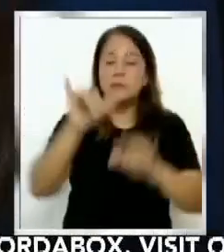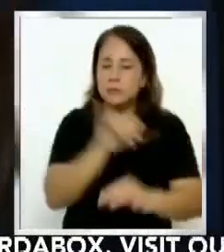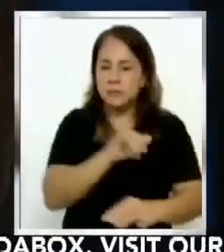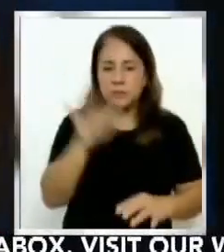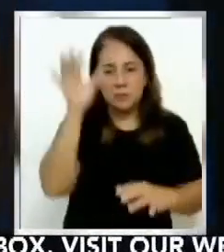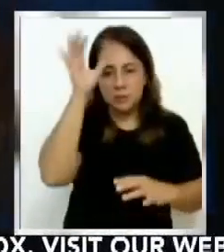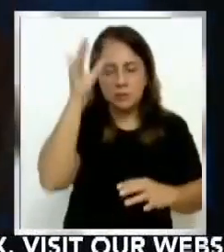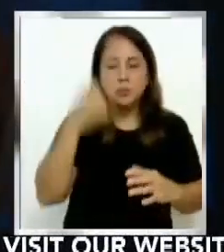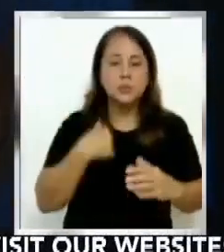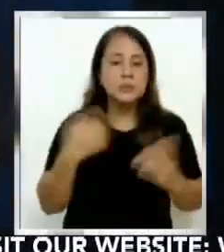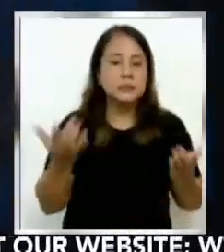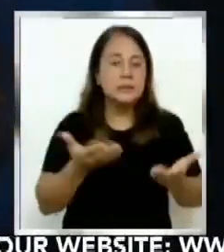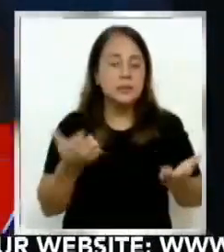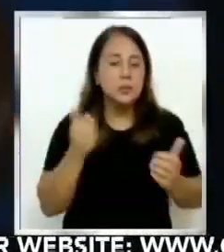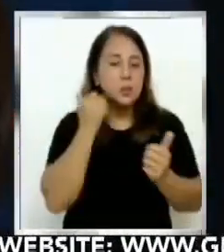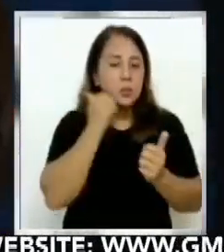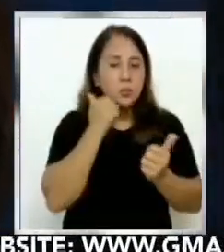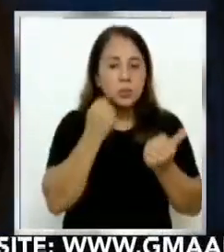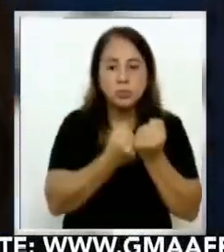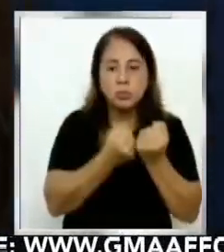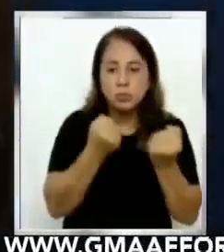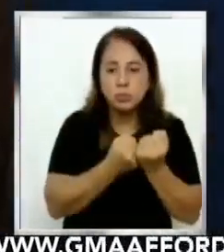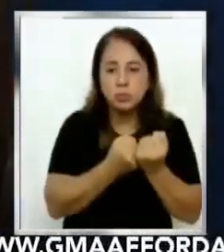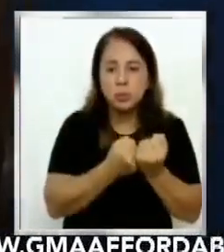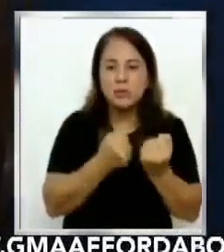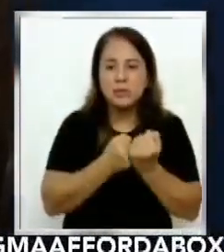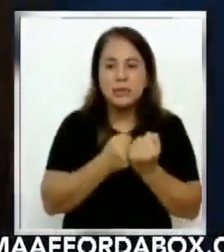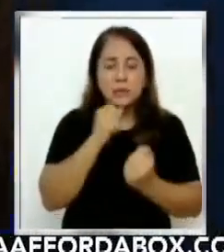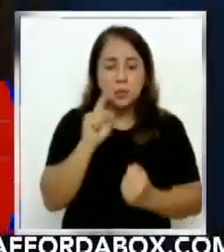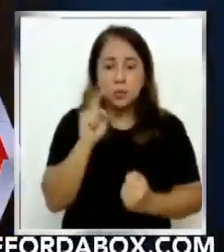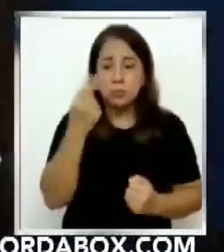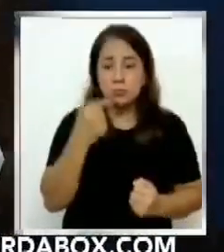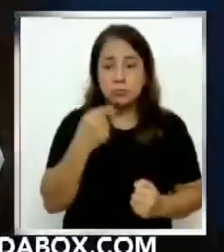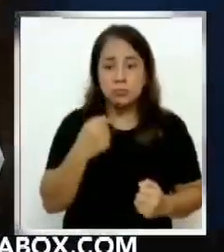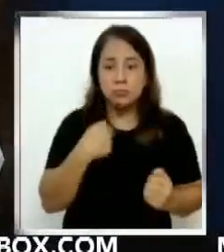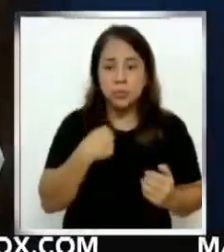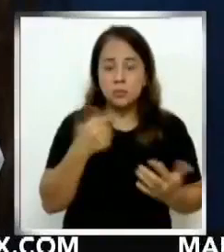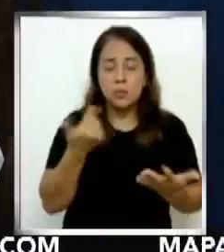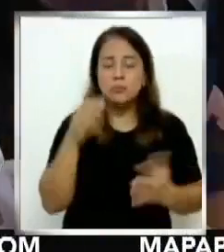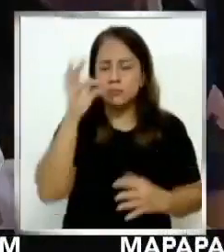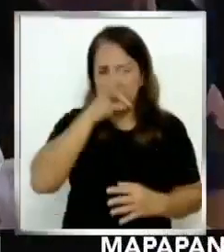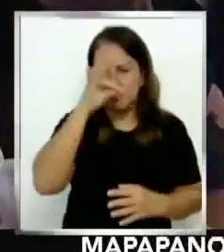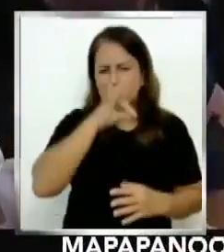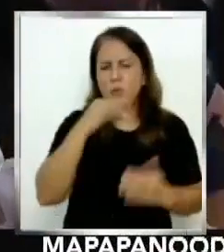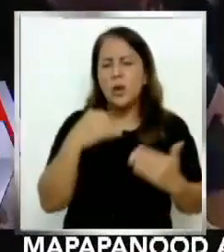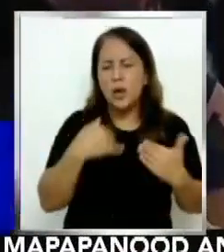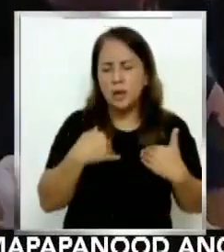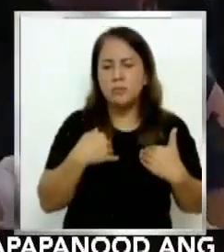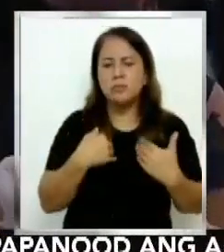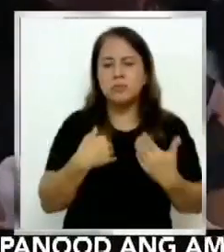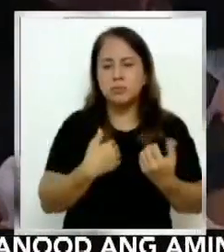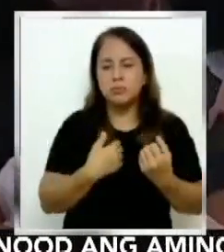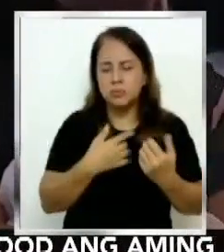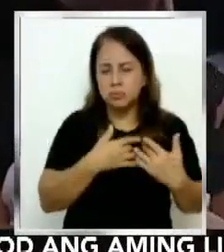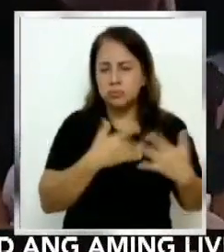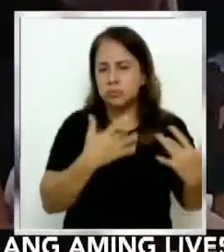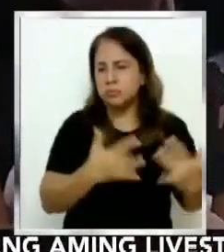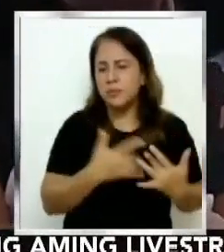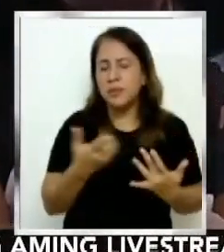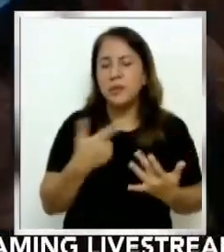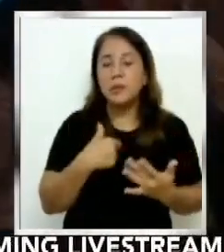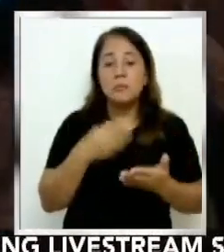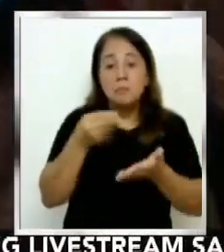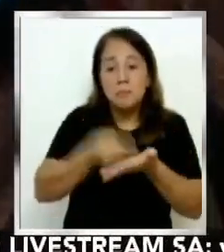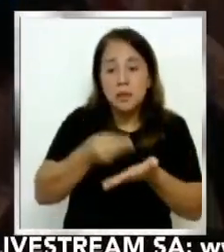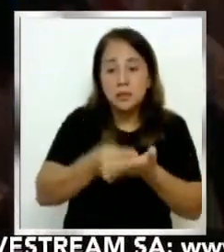mean, hindi lang siguro sa akin. I think tayo mga Pilipino ganyan naman bukas sa mga puso natin. Bukod sa pera at emosyonal na